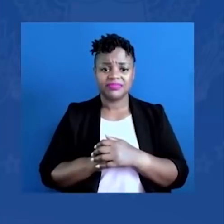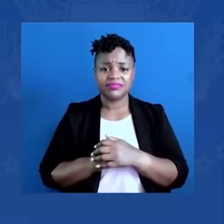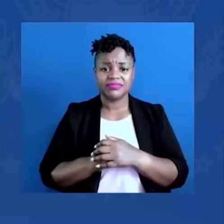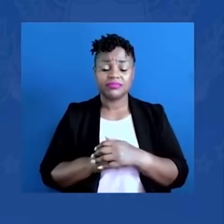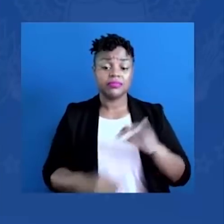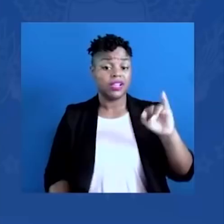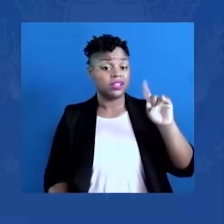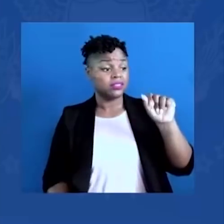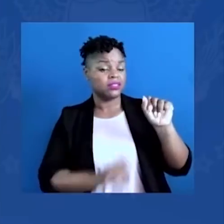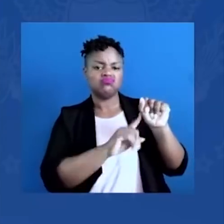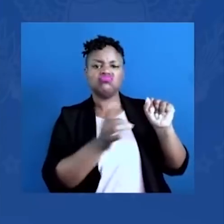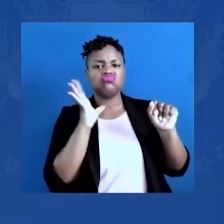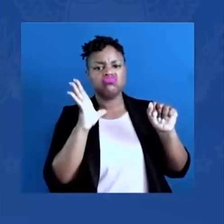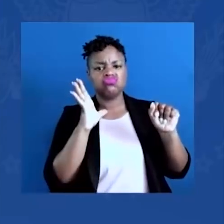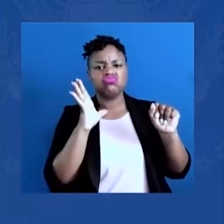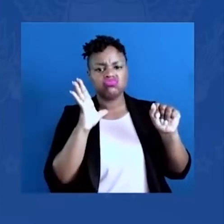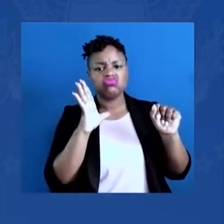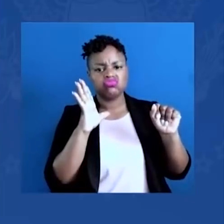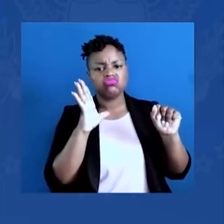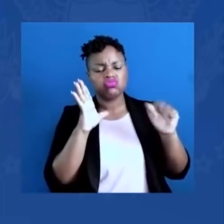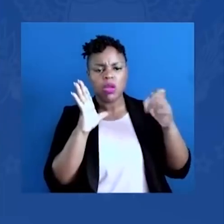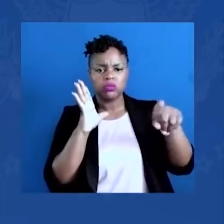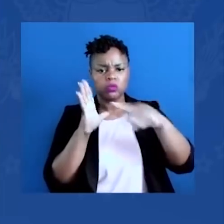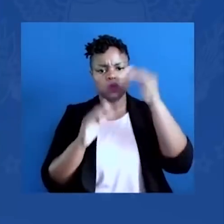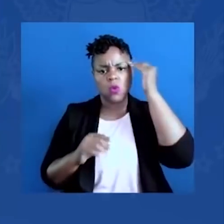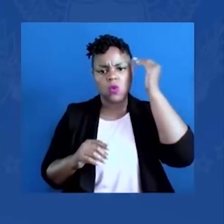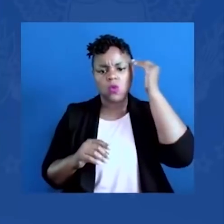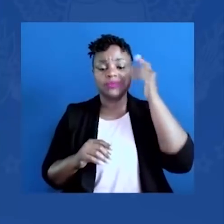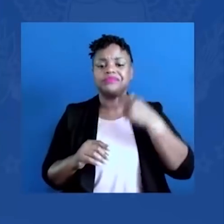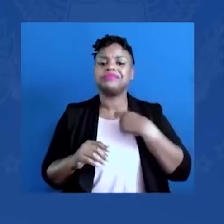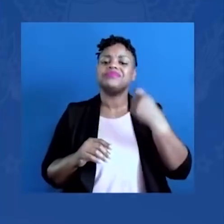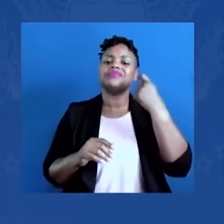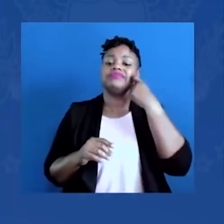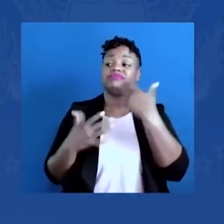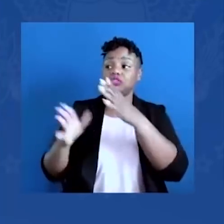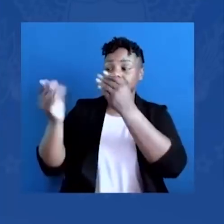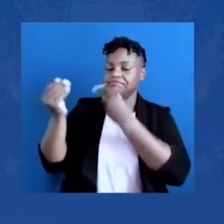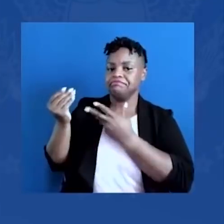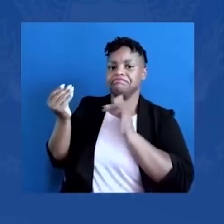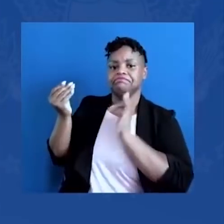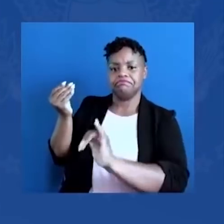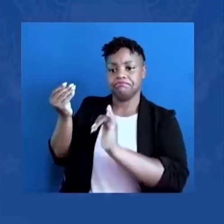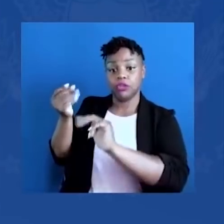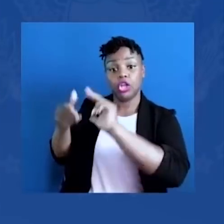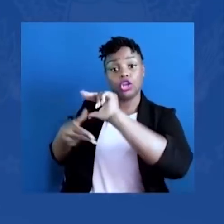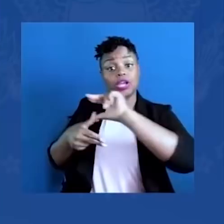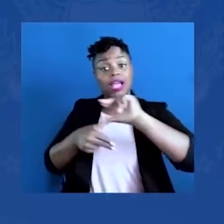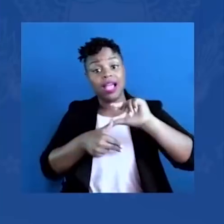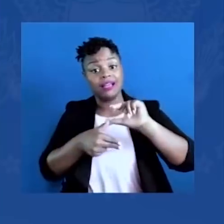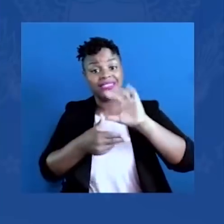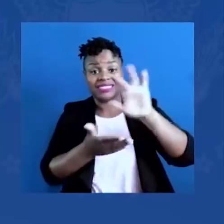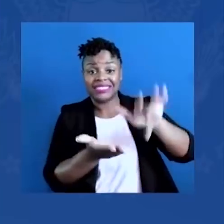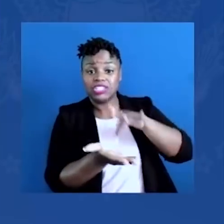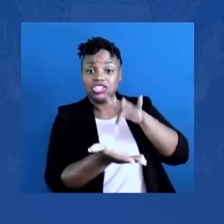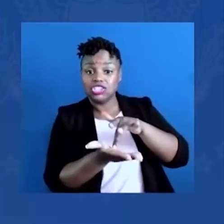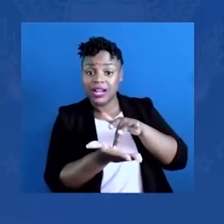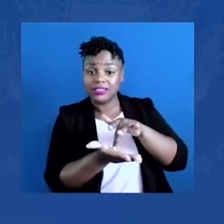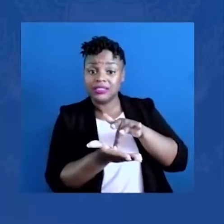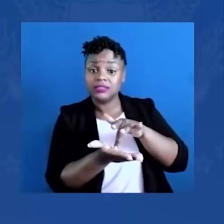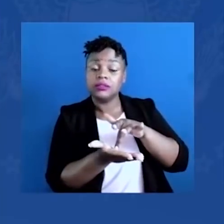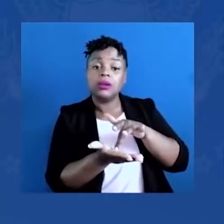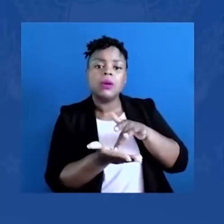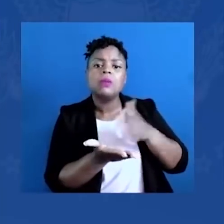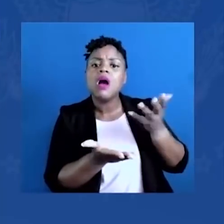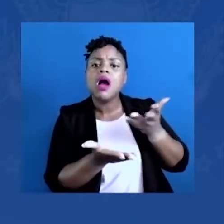guud ee dalka Mareykanka Mark Garland inuu sameeyo baahinta dokumentiyadaasi iyadoo la waafajinayo hababka sharciga ah dadka xogtaani